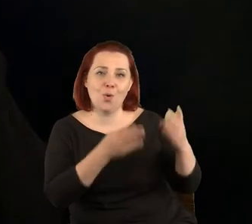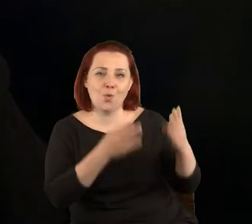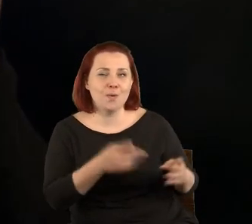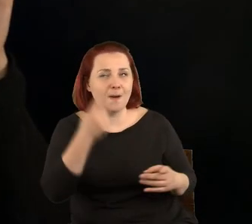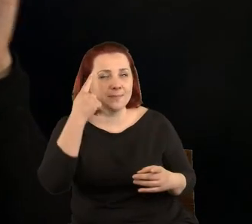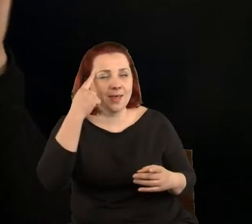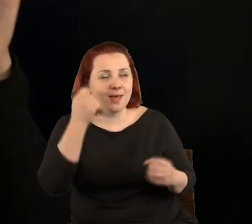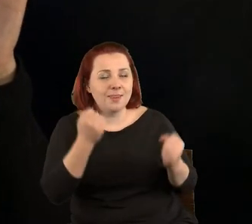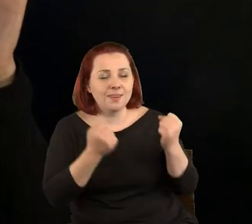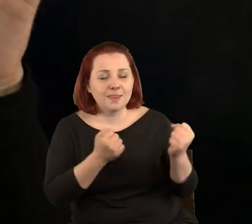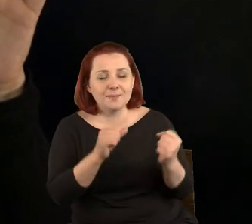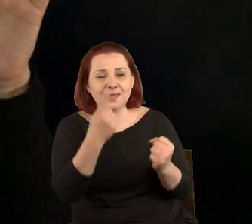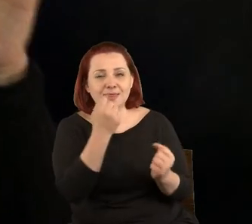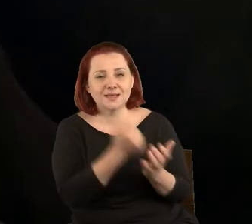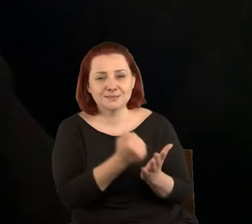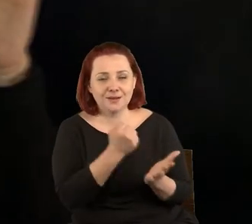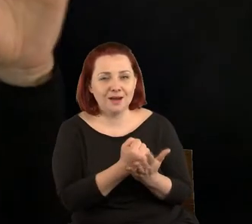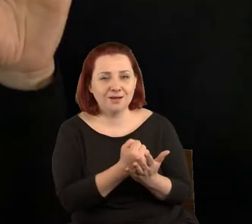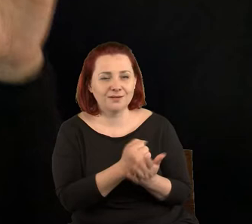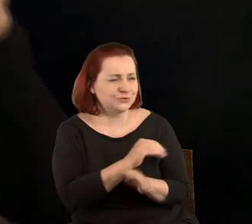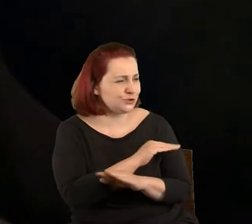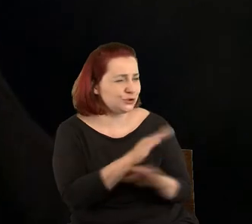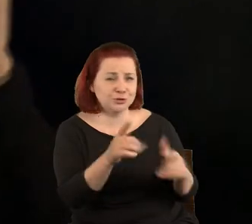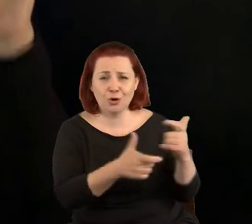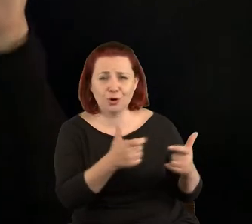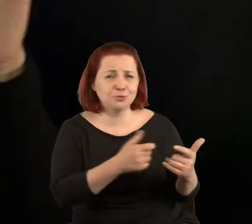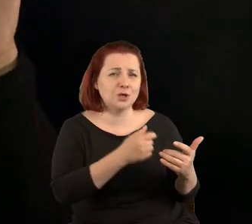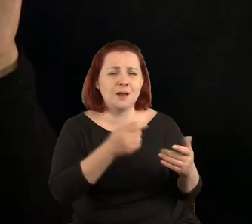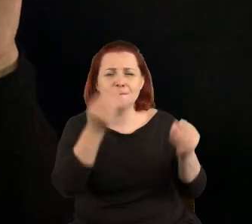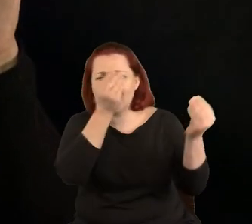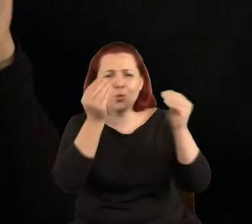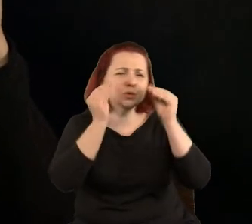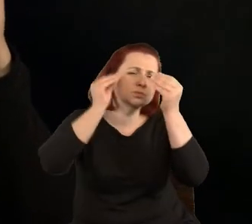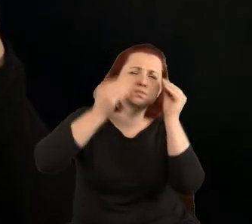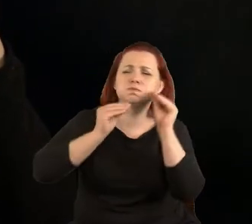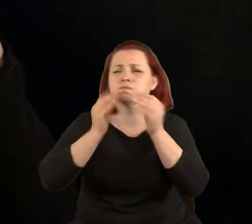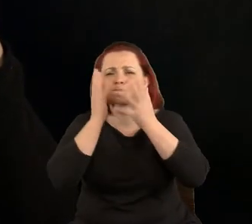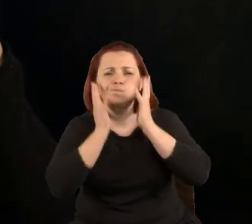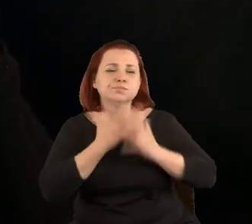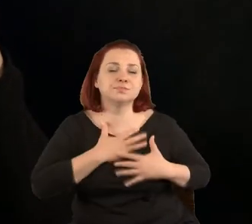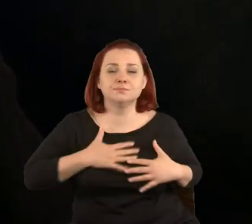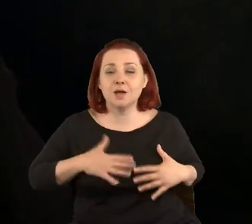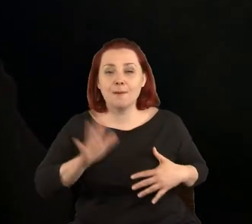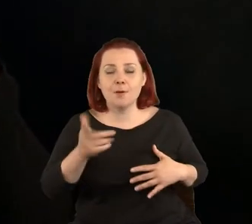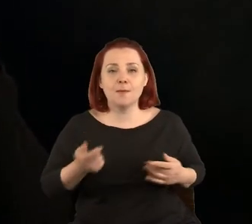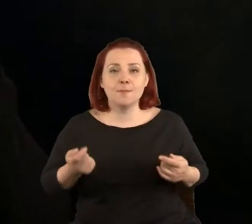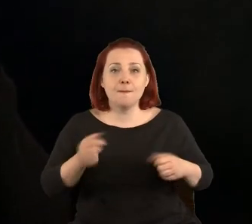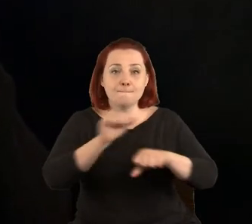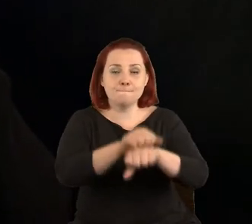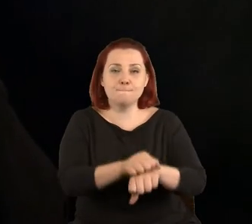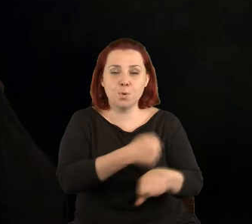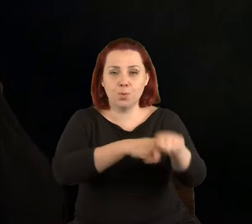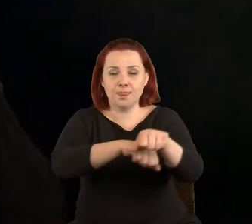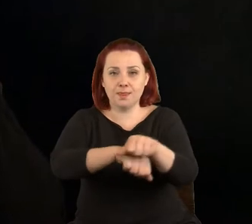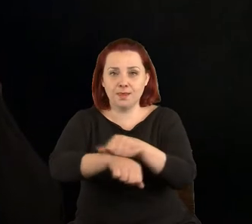pamięci zapadła jedna rzecz. Wszystko tam robisz, malujesz się, wszystko. A potem ubierasz buty